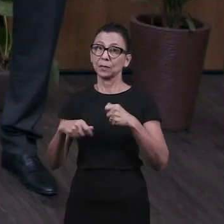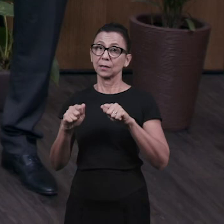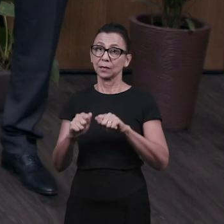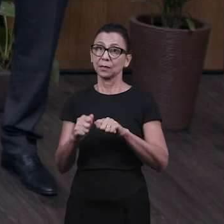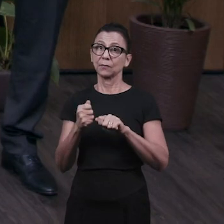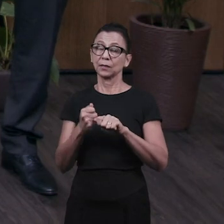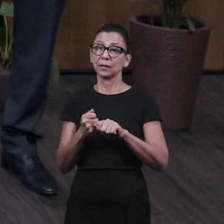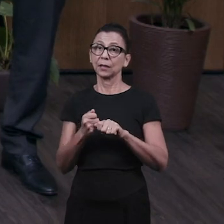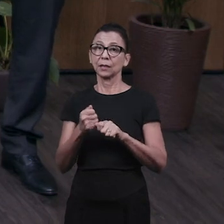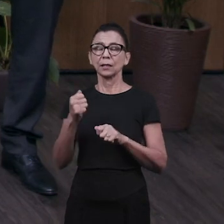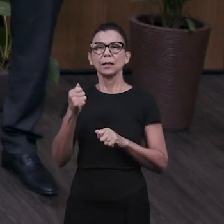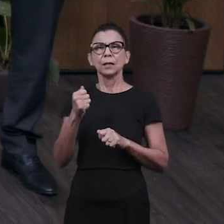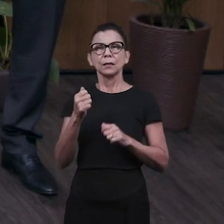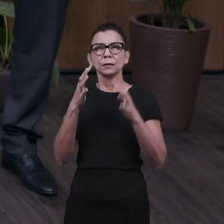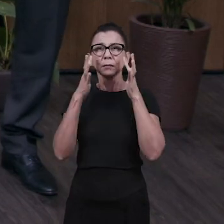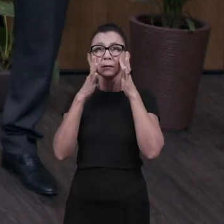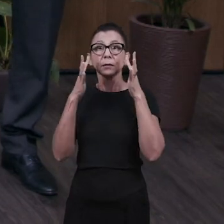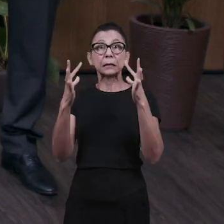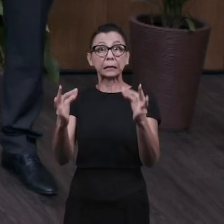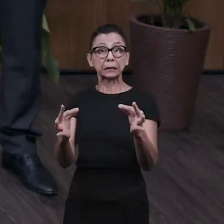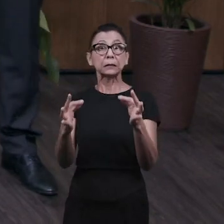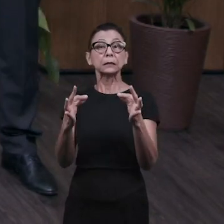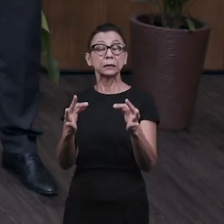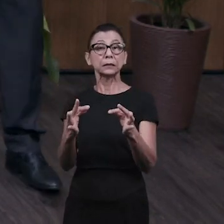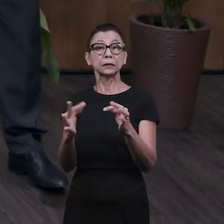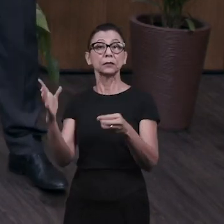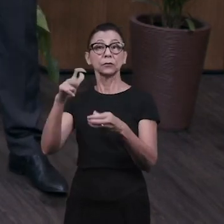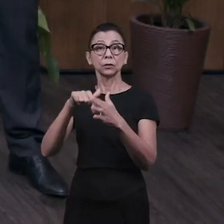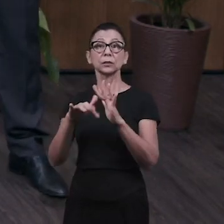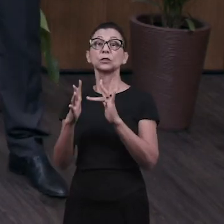Seigneur Jésus se donnera